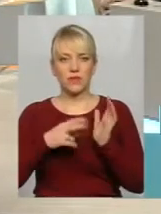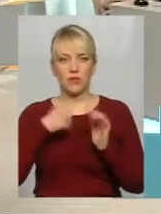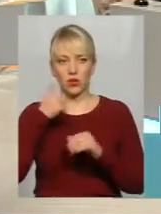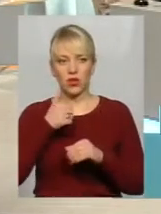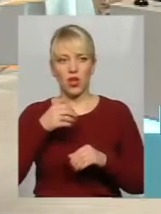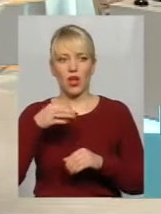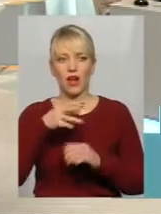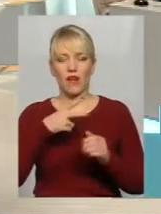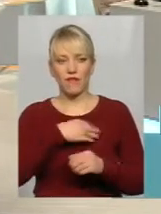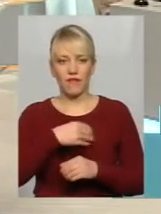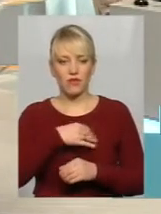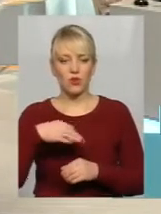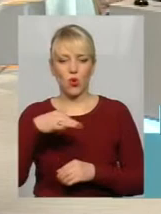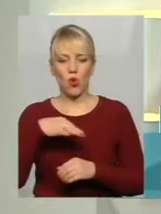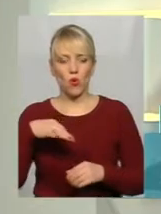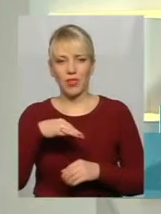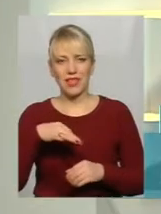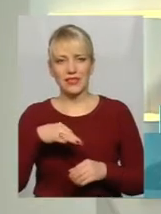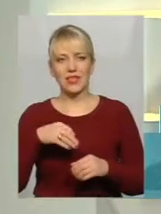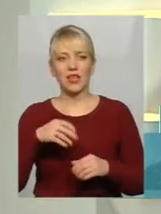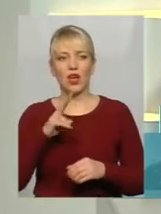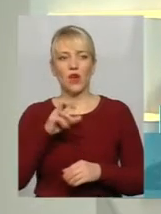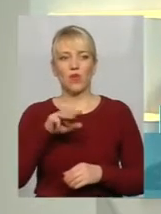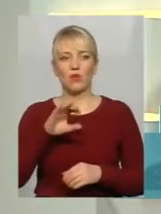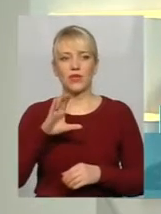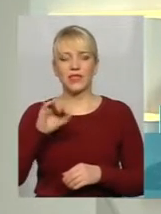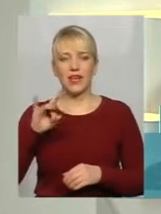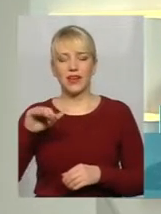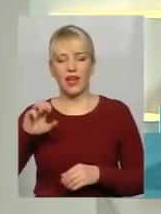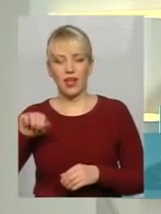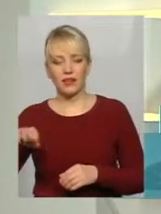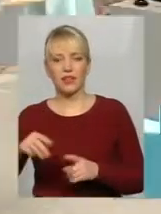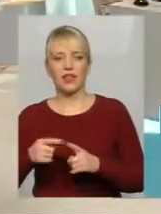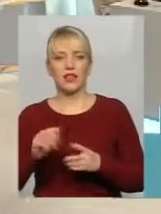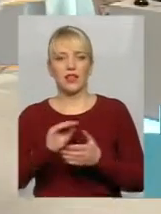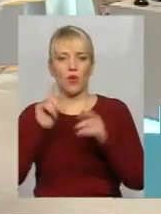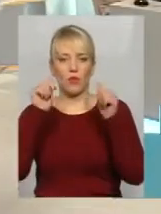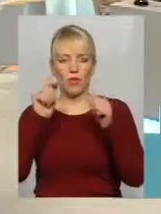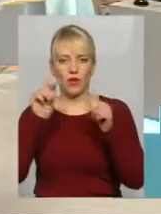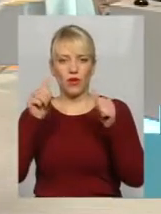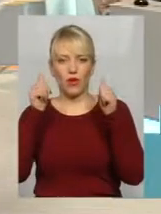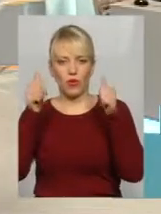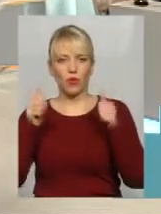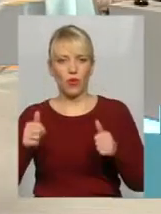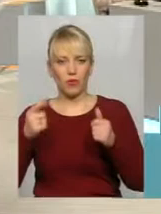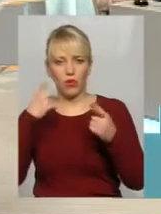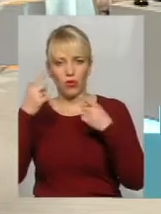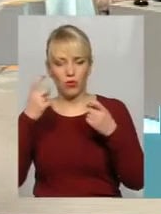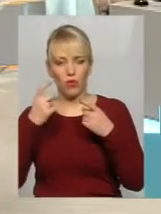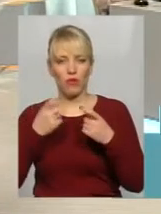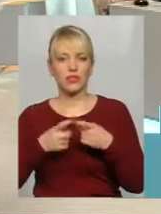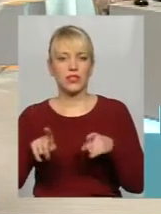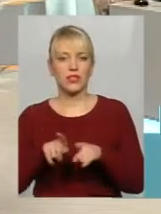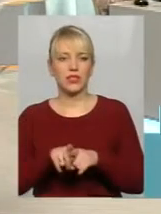обласний комісаріат опублікував список ухилянтів. У нас так. Є такий список взагалі, чи немає його? Чи публікуєте ви такі списки? Ми